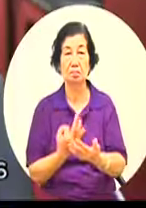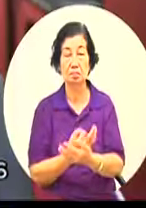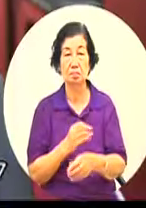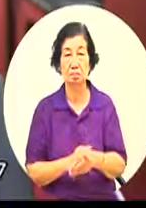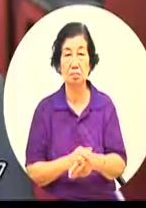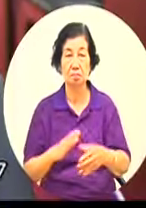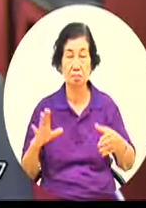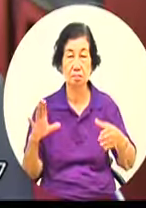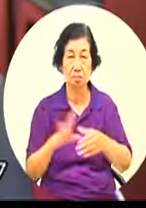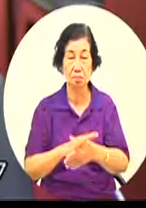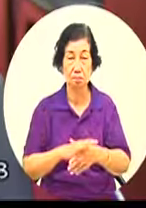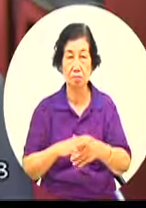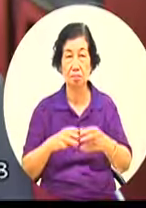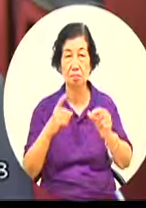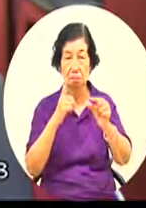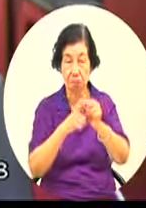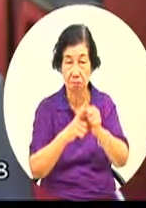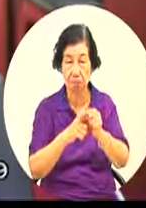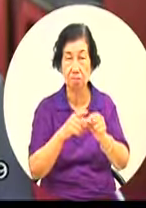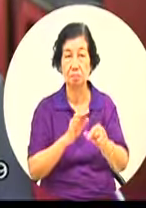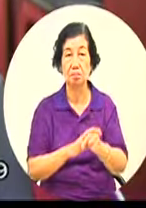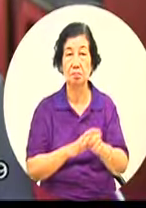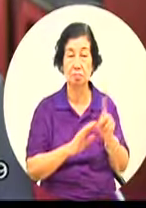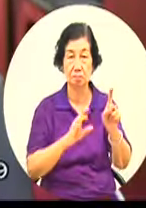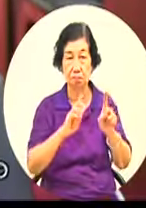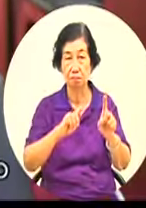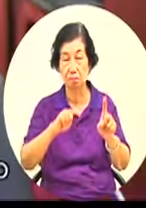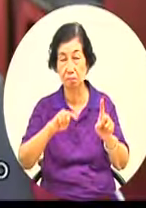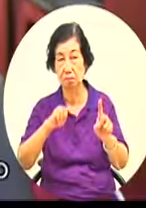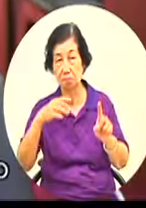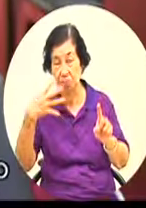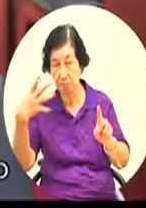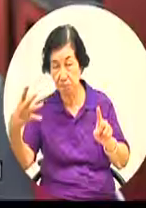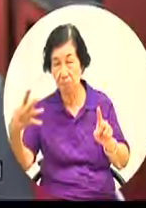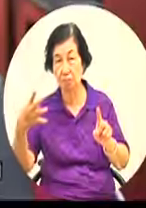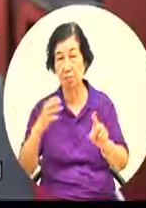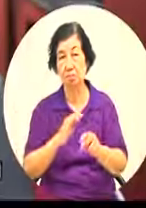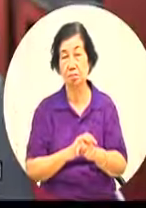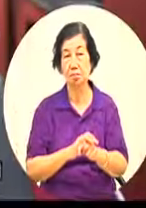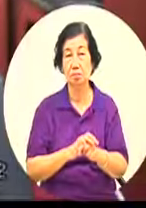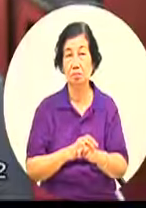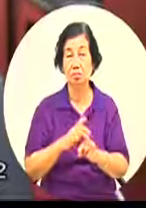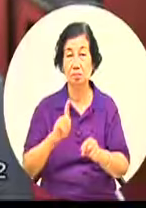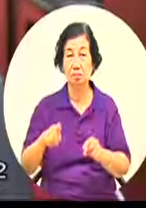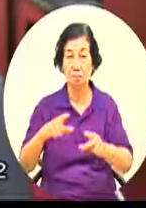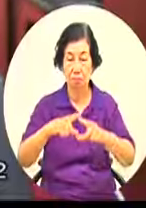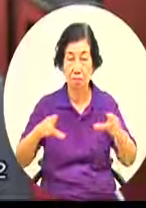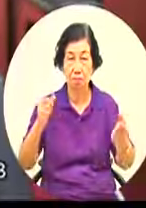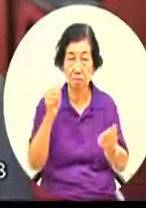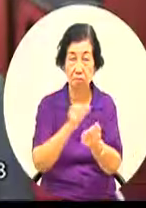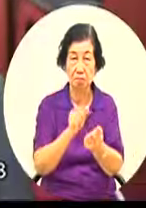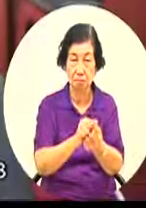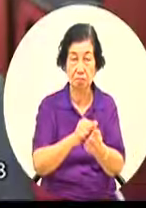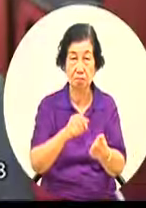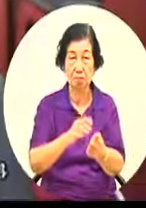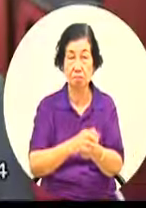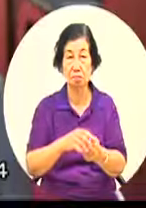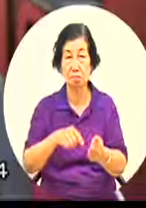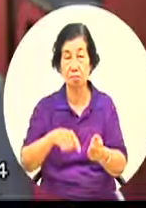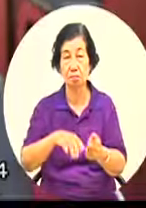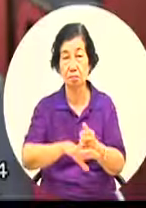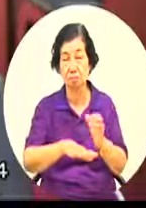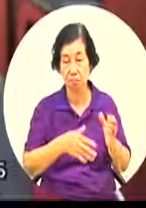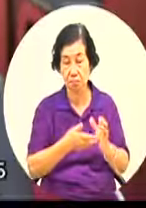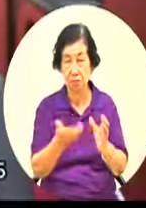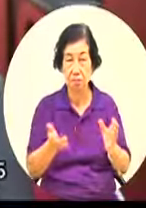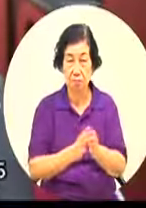中小一至四这一块土地，在大沛湖这边文衡路这边哦，那虽然它拿出